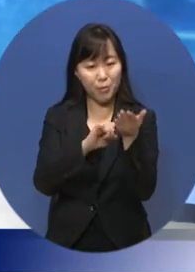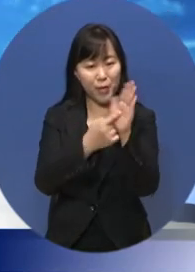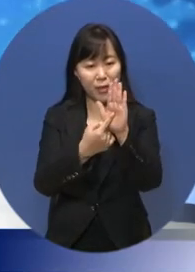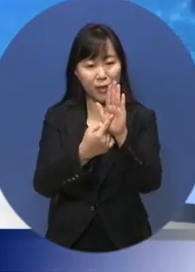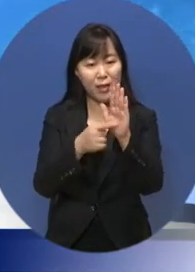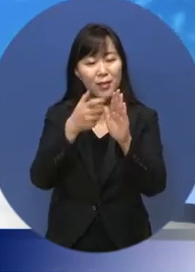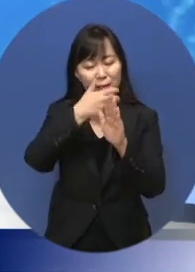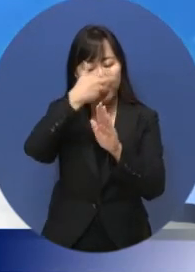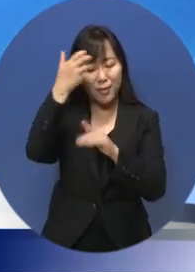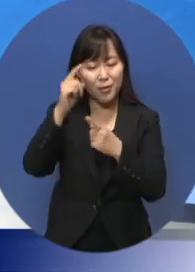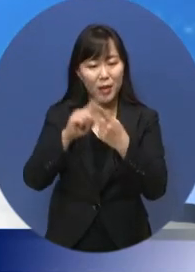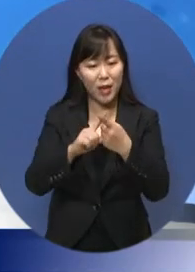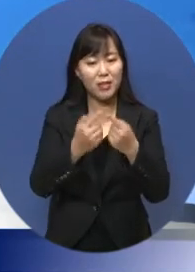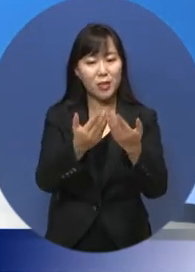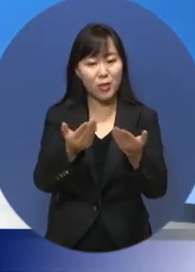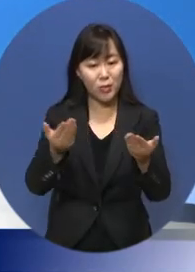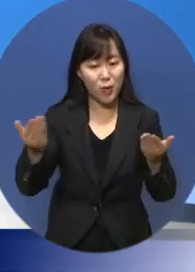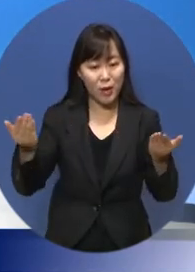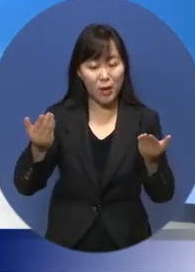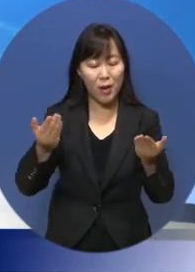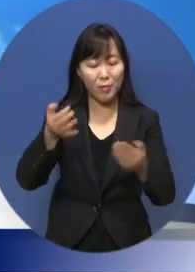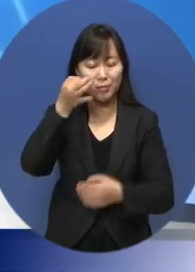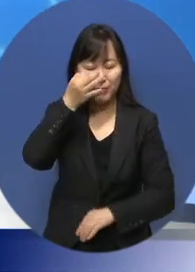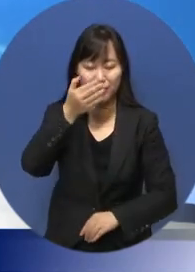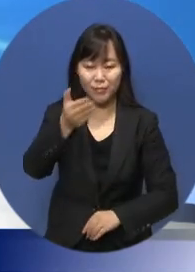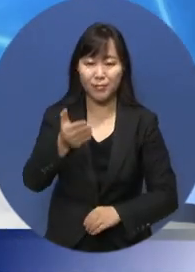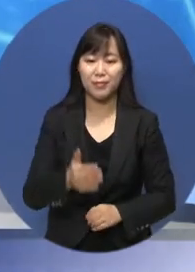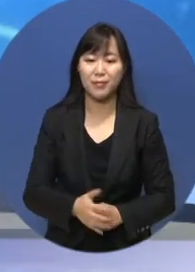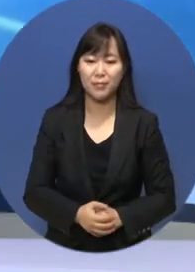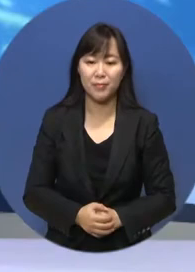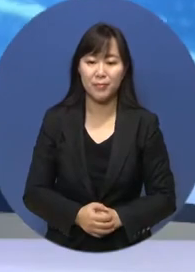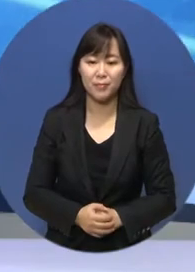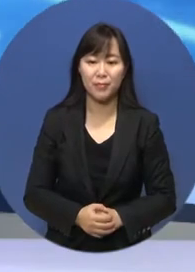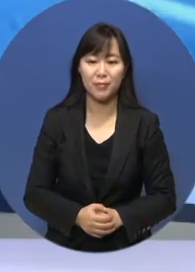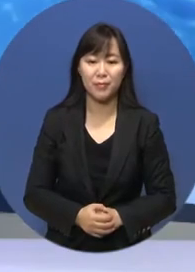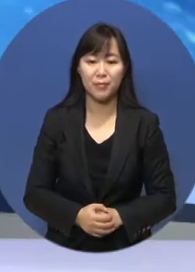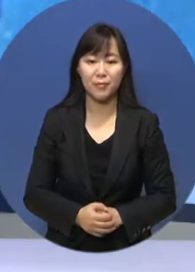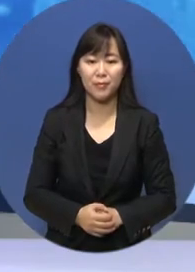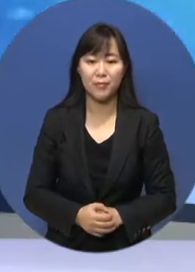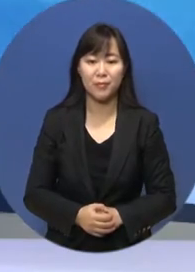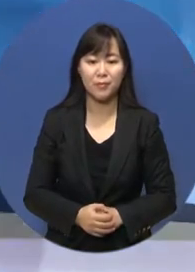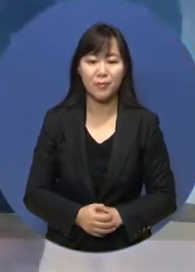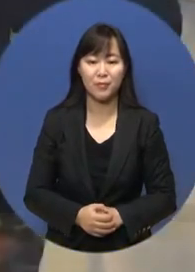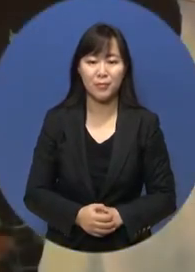드림 전시회가 열렸습니다. 보도에 이소영 기자입니다.